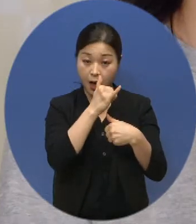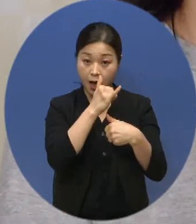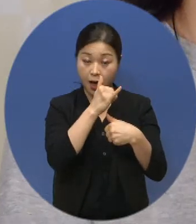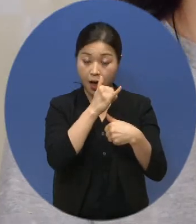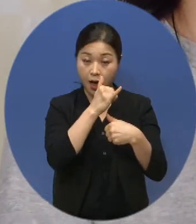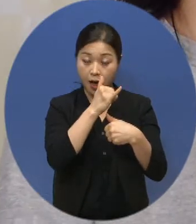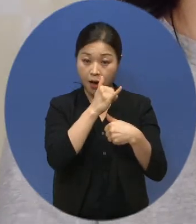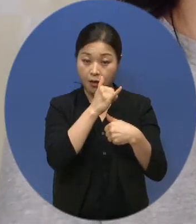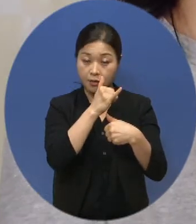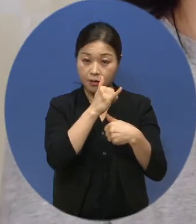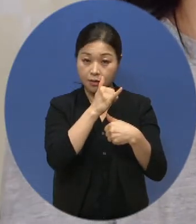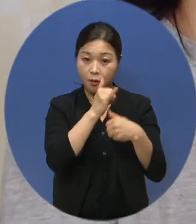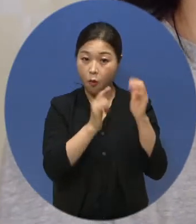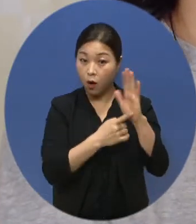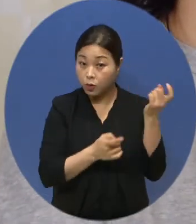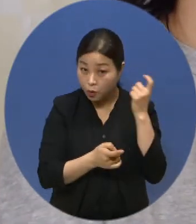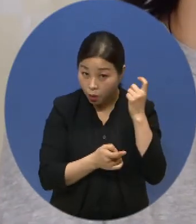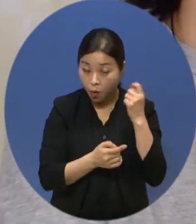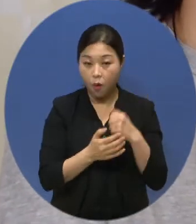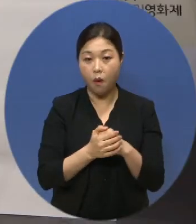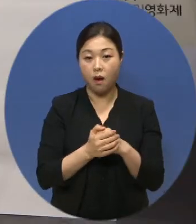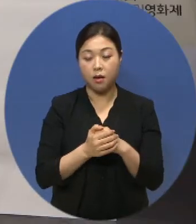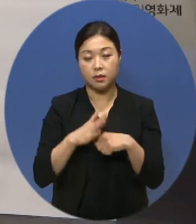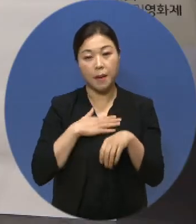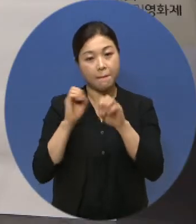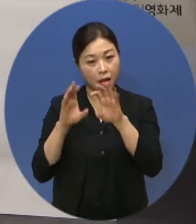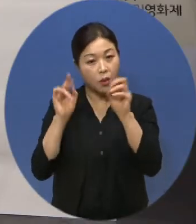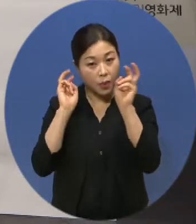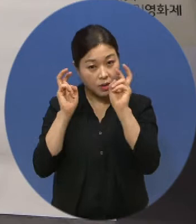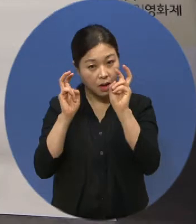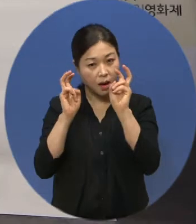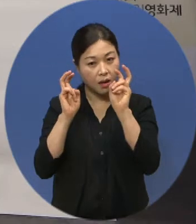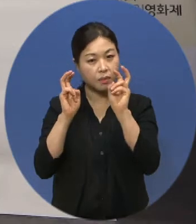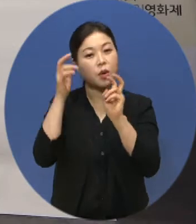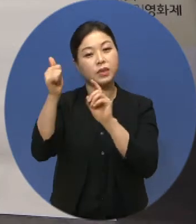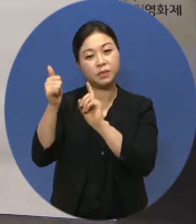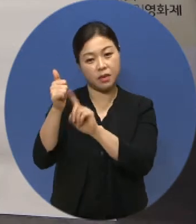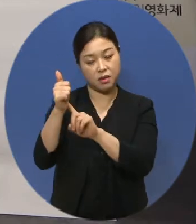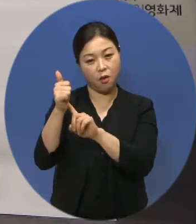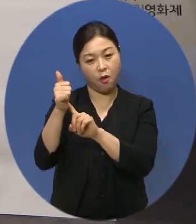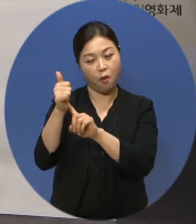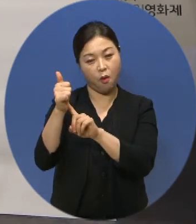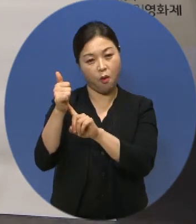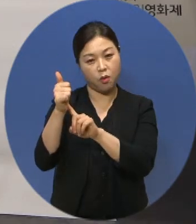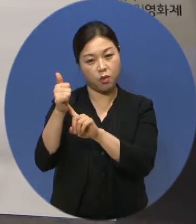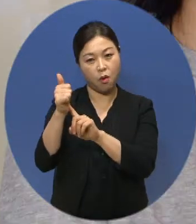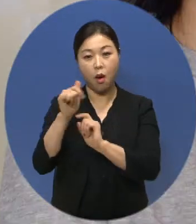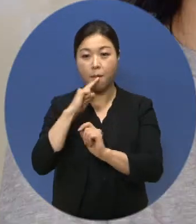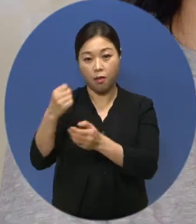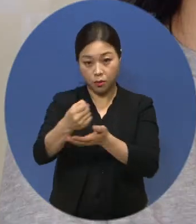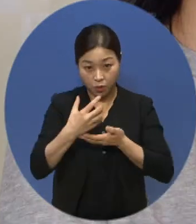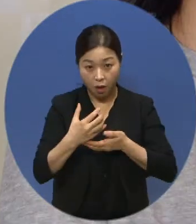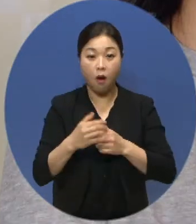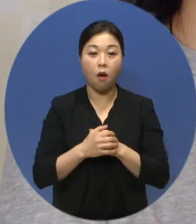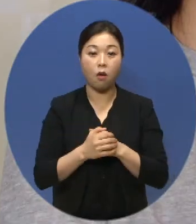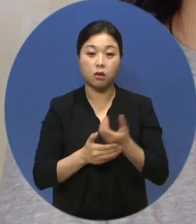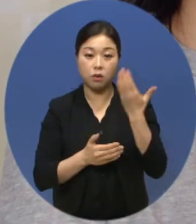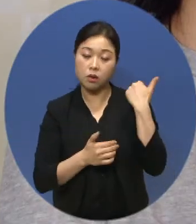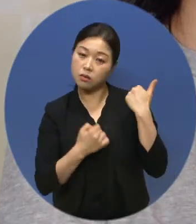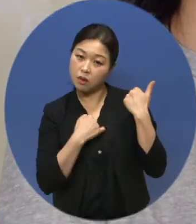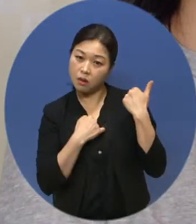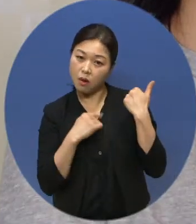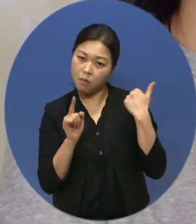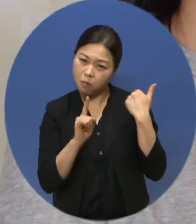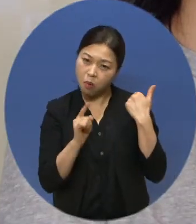있다라는 얘기를 저희 배급사 대표님 통해서 전해 듣게 됐어요. 네네. 네, 그래서 사실은 저는 그 전에는 제가